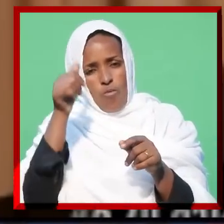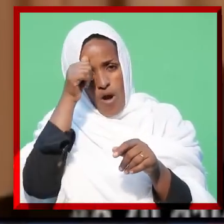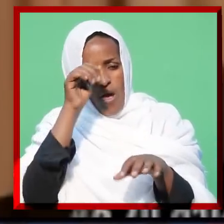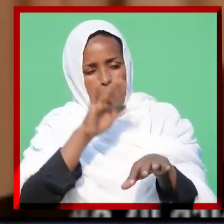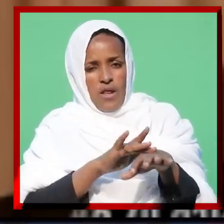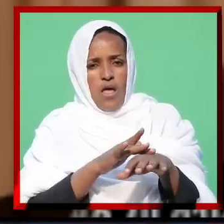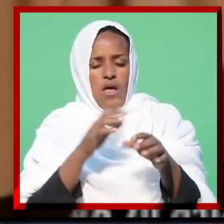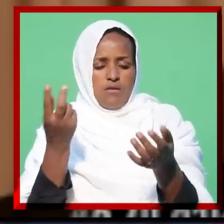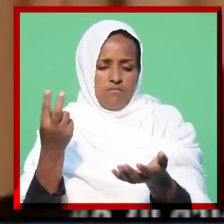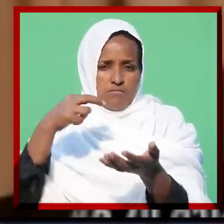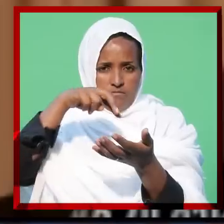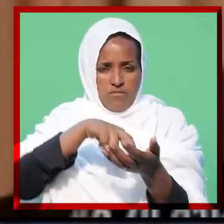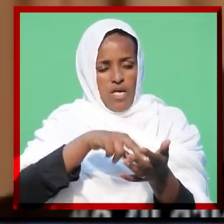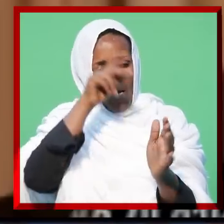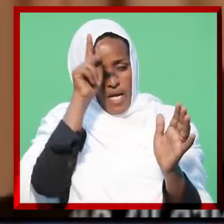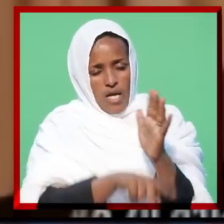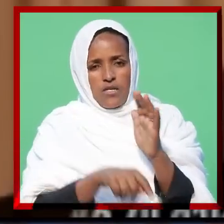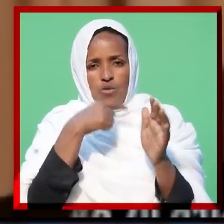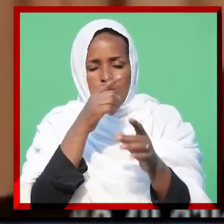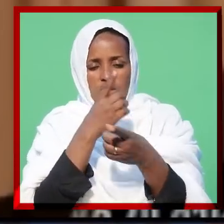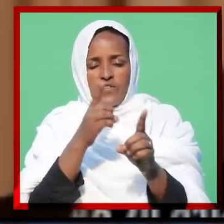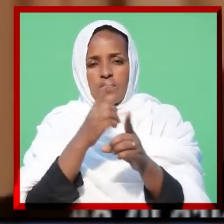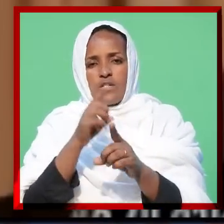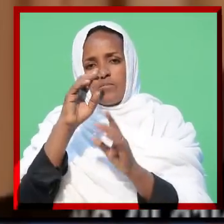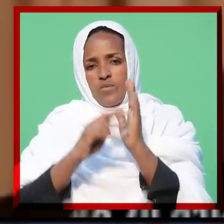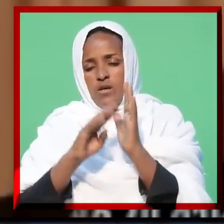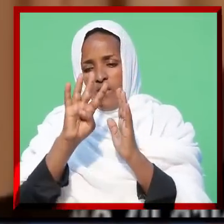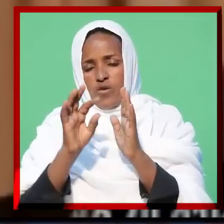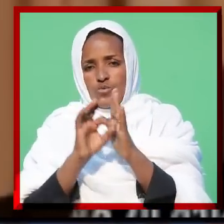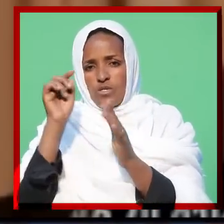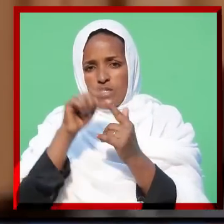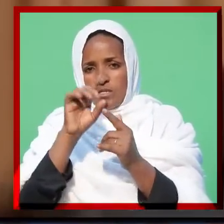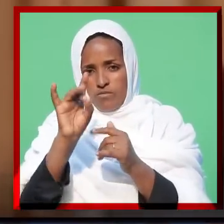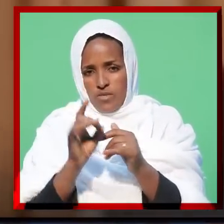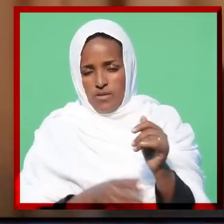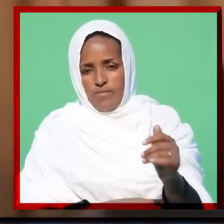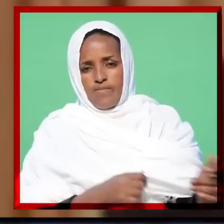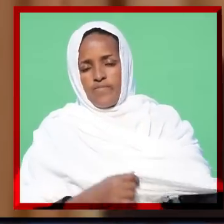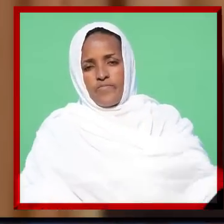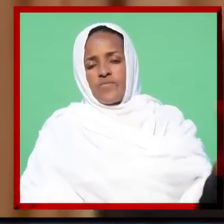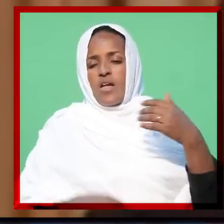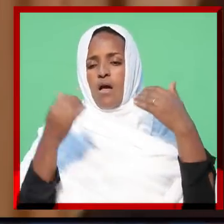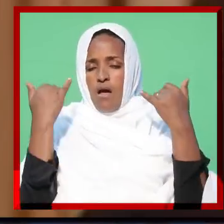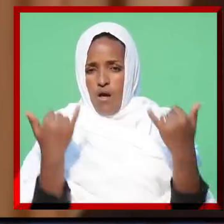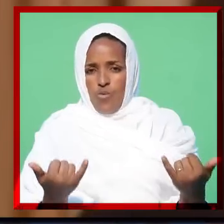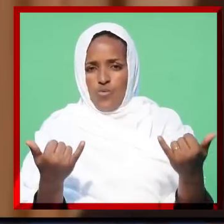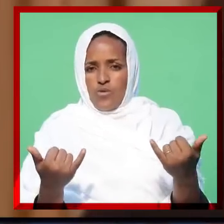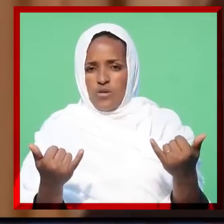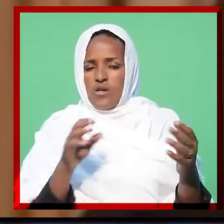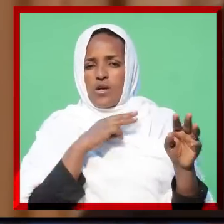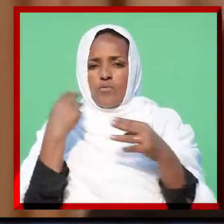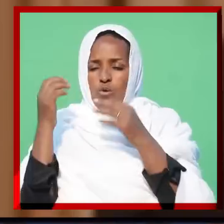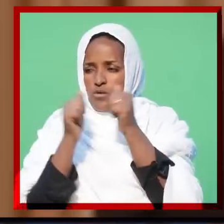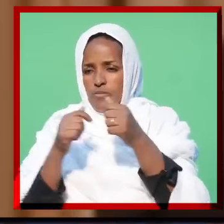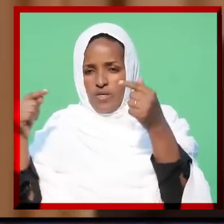በአቤል ላይ ተነሳበት ገደለው ይላል ዘፍጥረት 4 2 እስከ 8። አሁን ከመስዋዕት